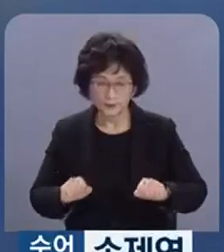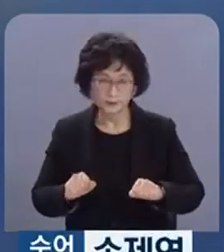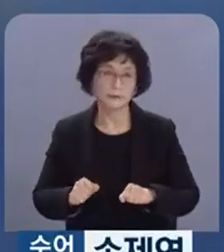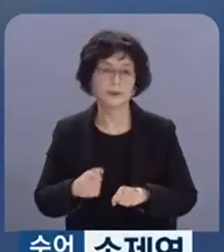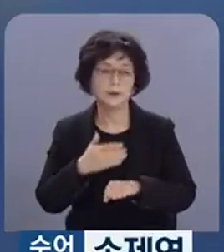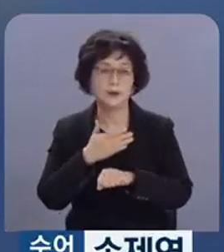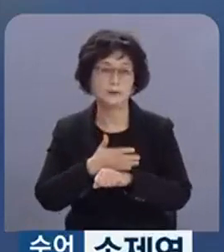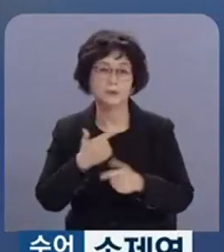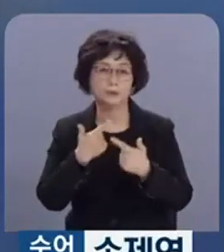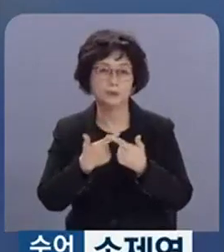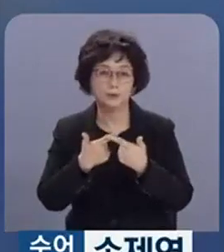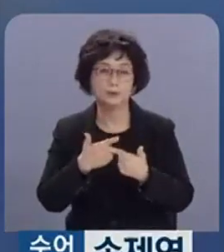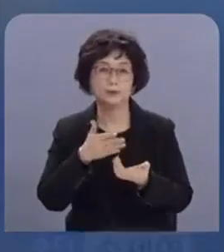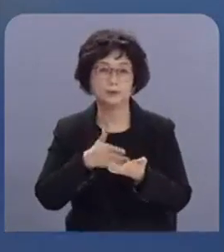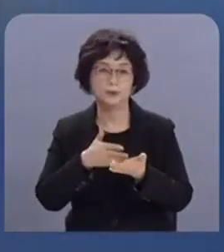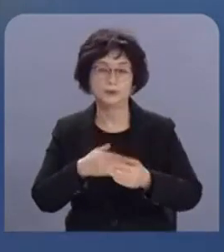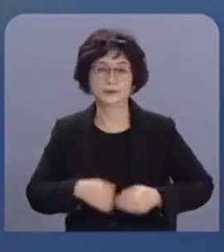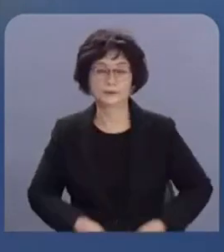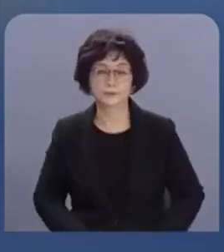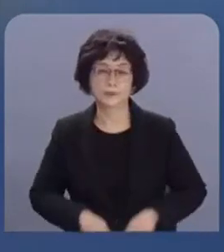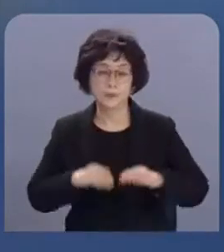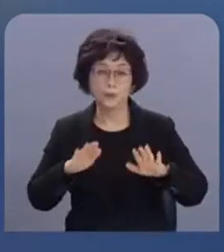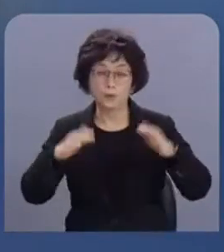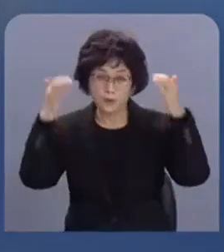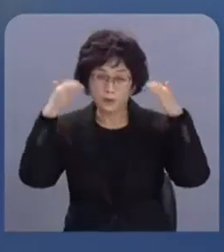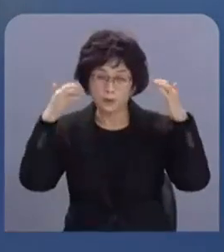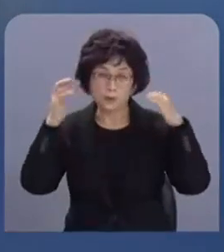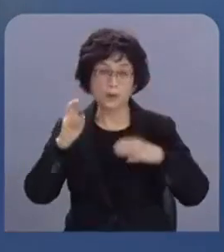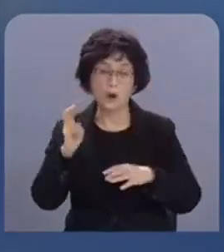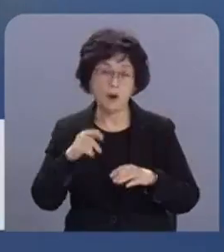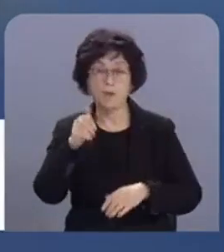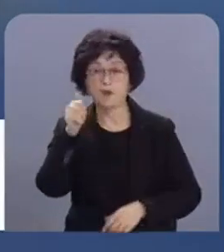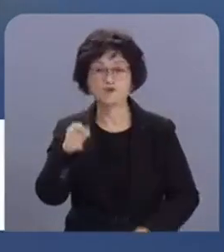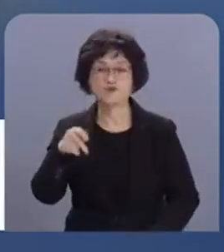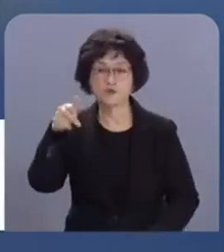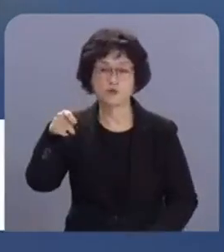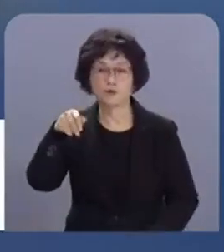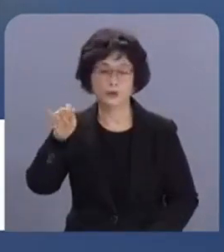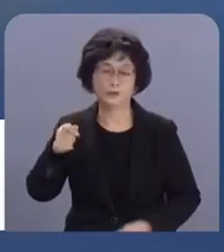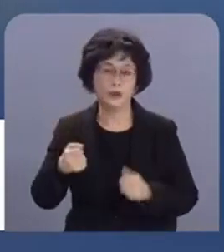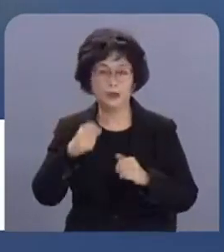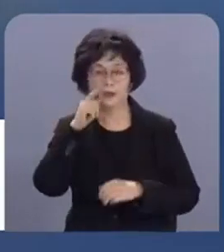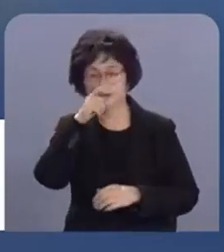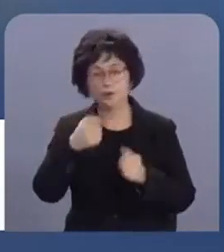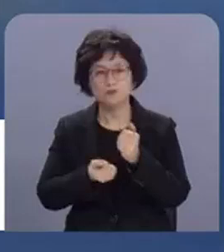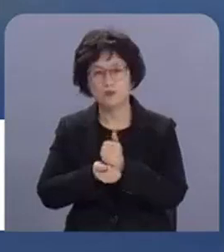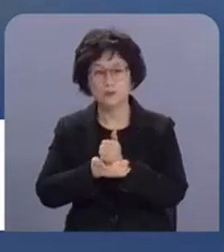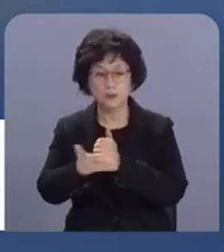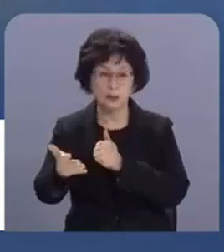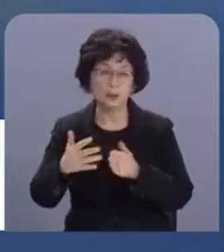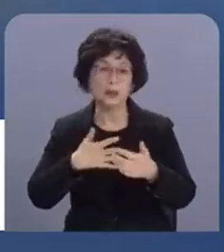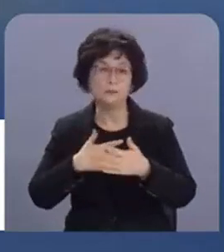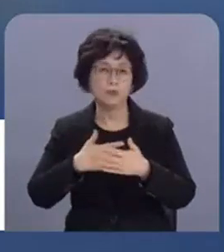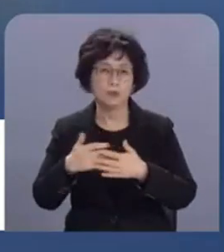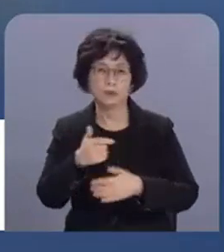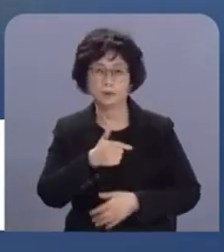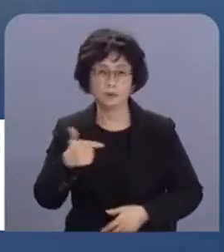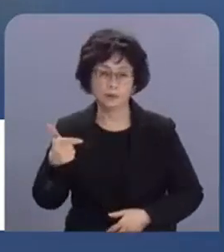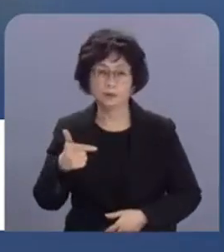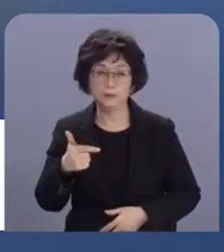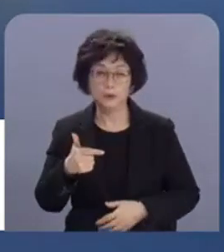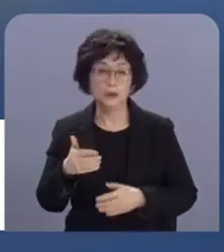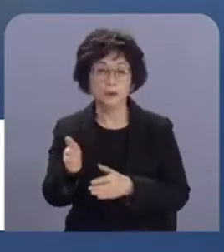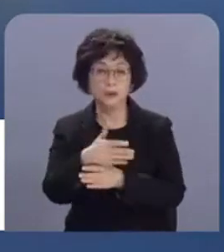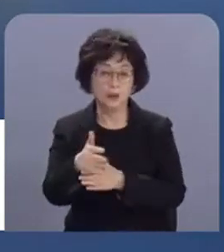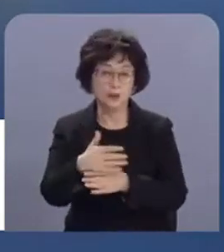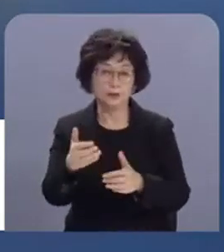안녕하십니까 KBS 9시 부산이었습니다 올 여름으로 예고된 후쿠시마 오영수 방류를 앞두고 시민불안이 커지고 있습니다 수산업이